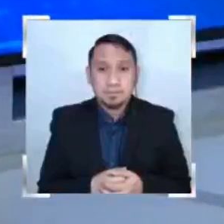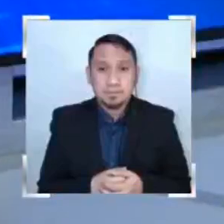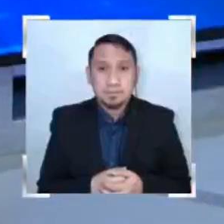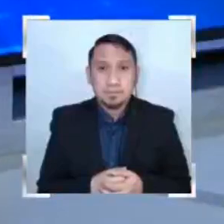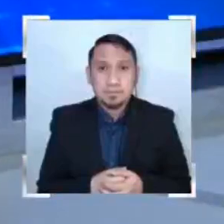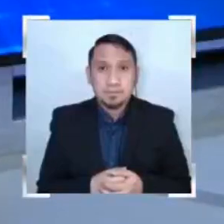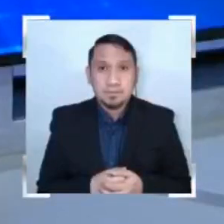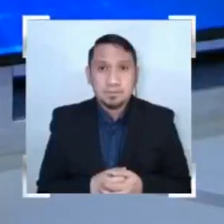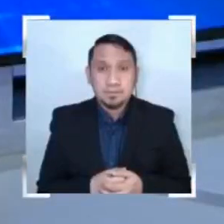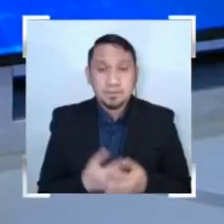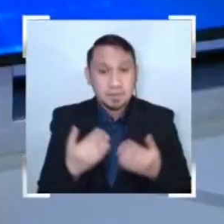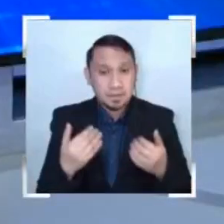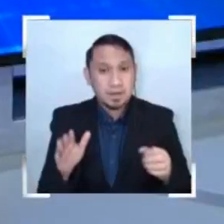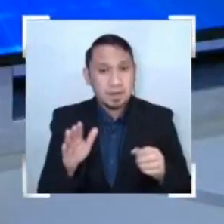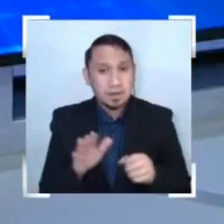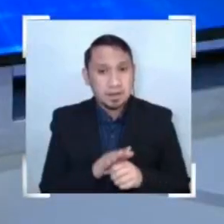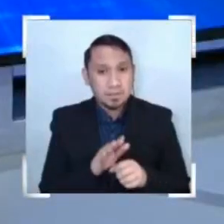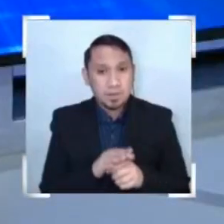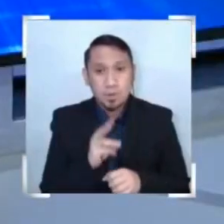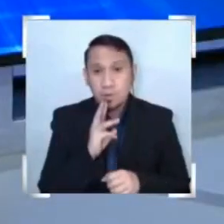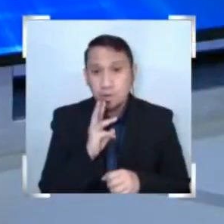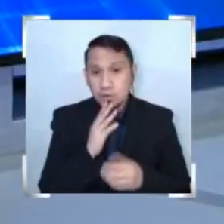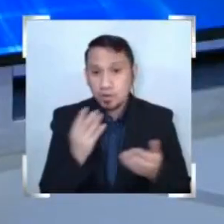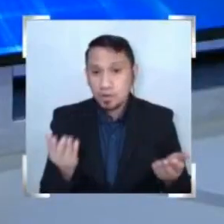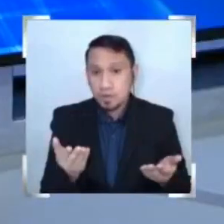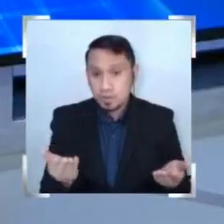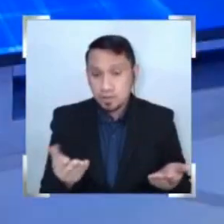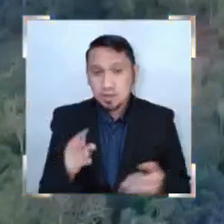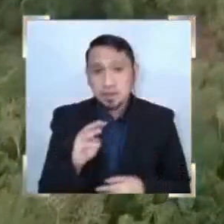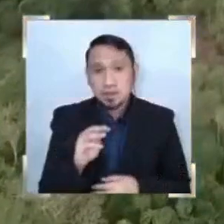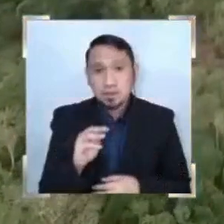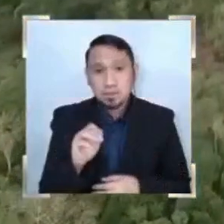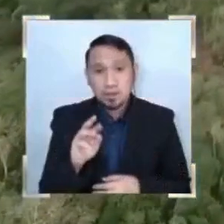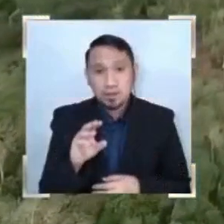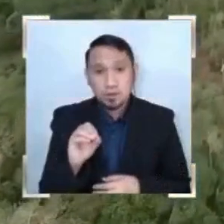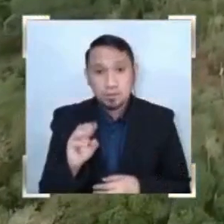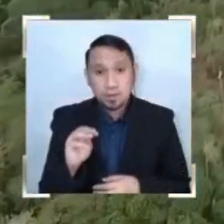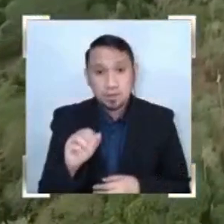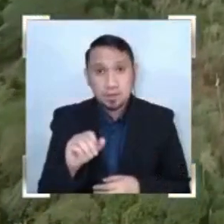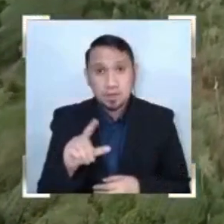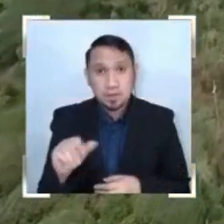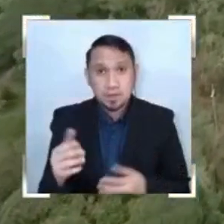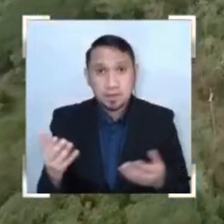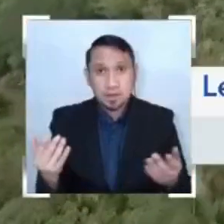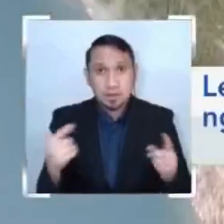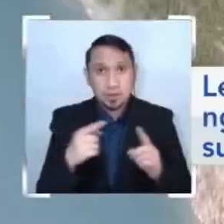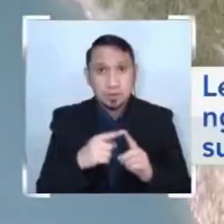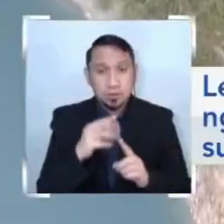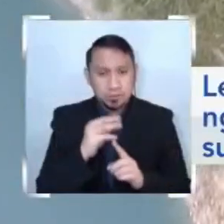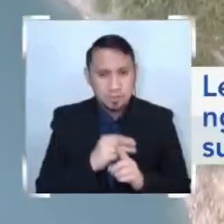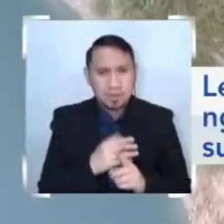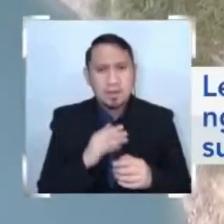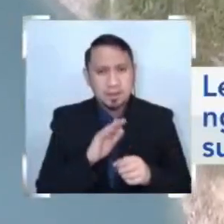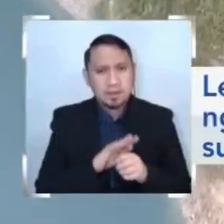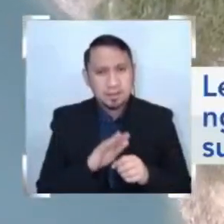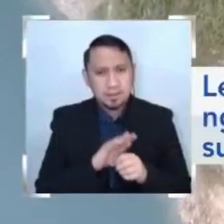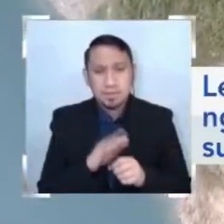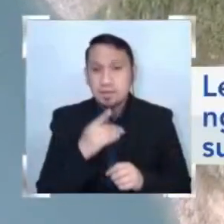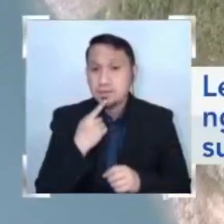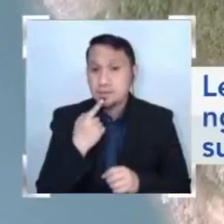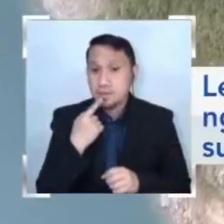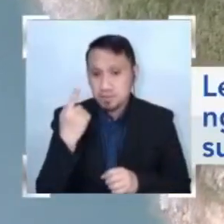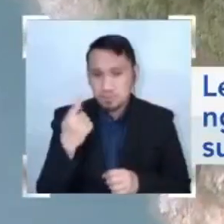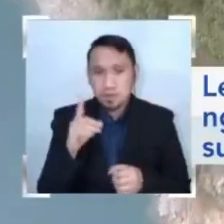Sasapat ang supply ng tubig sa Metro Manila hanggang Mayo ayon sa Executive Director ng National Water Resources Board na si Doctor Sevillo David